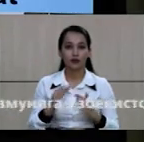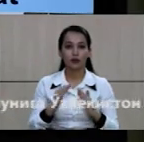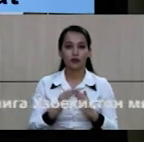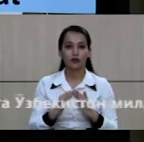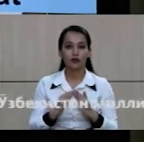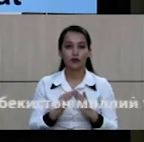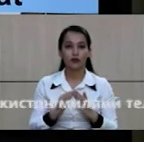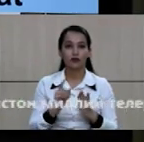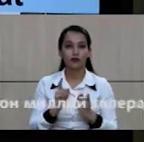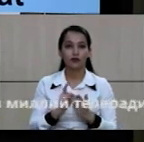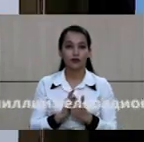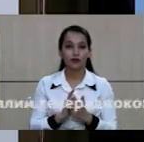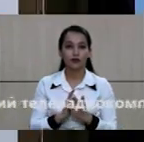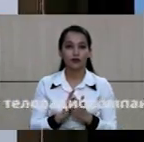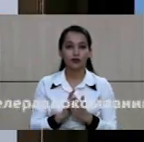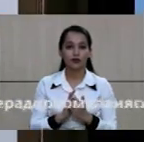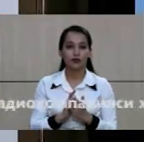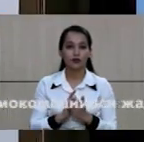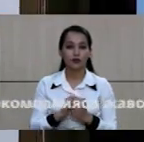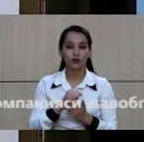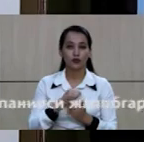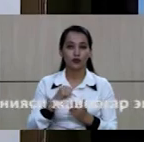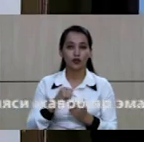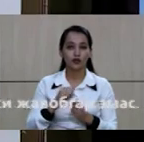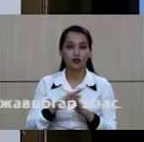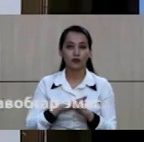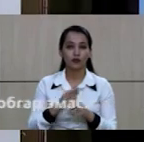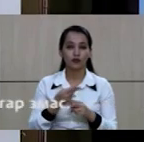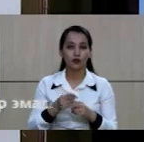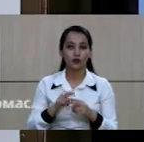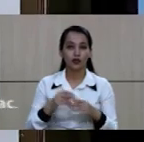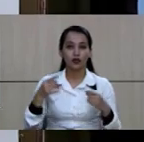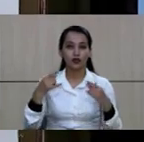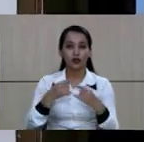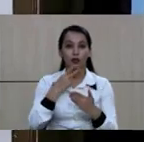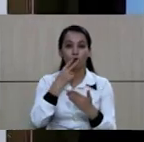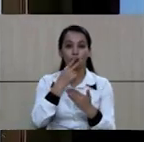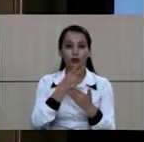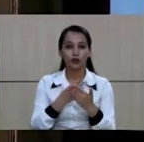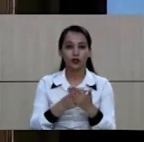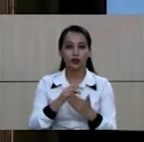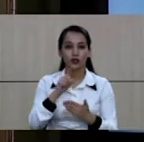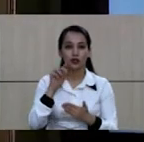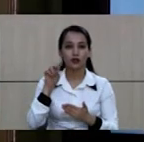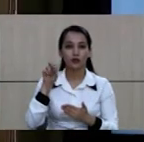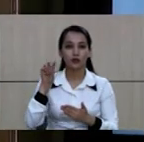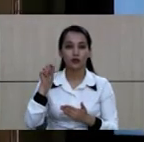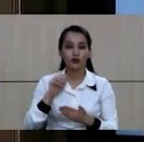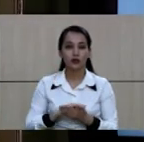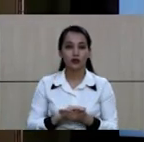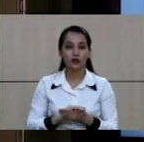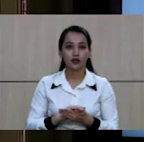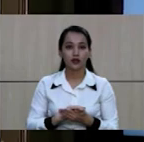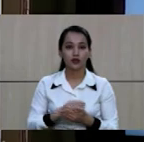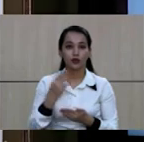bugungi dars yuzasidan vazifalarni mustaqil bajarish uchun ekranda ko'rib turganingiz Zarbul Masaldan berilgan hikoyatlarni